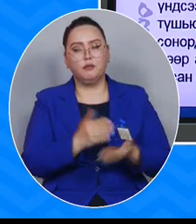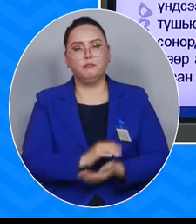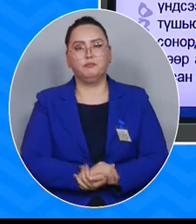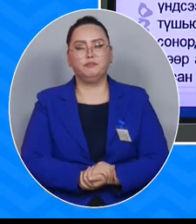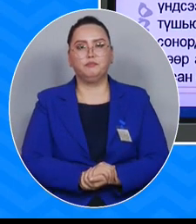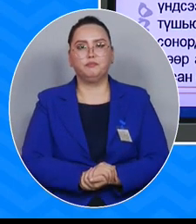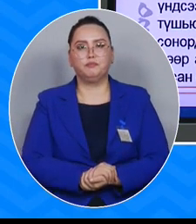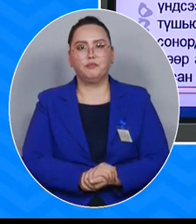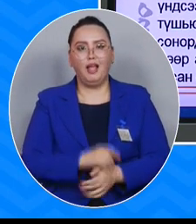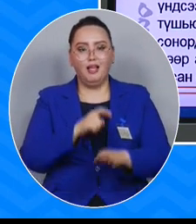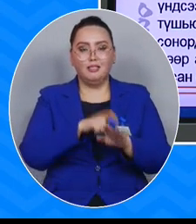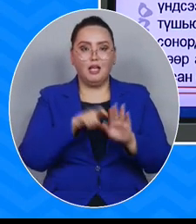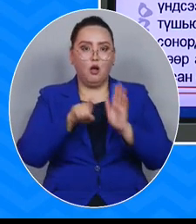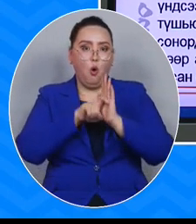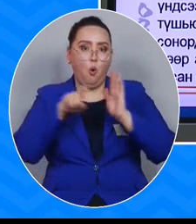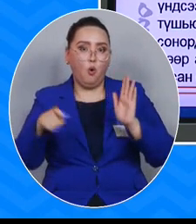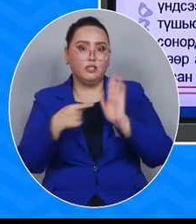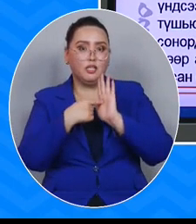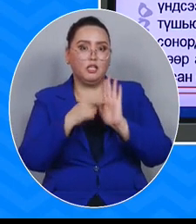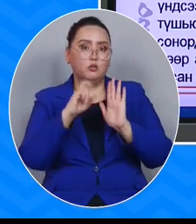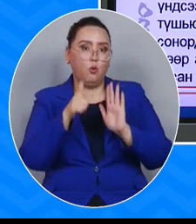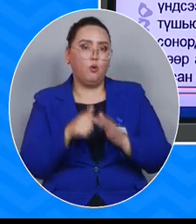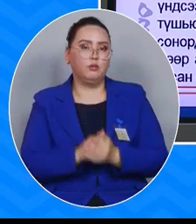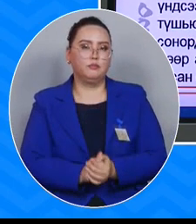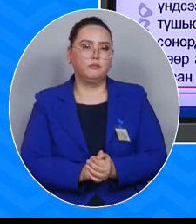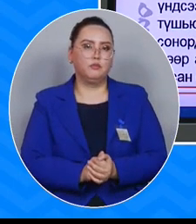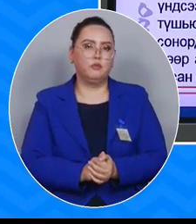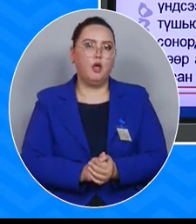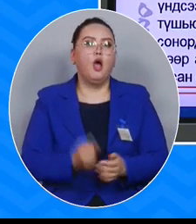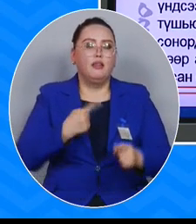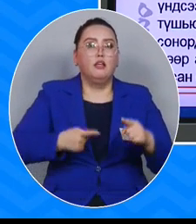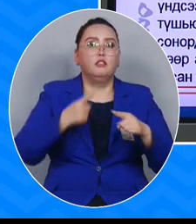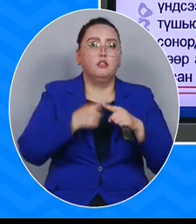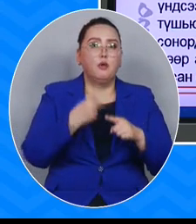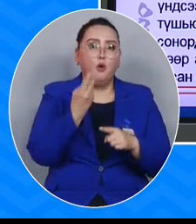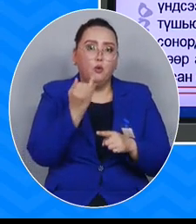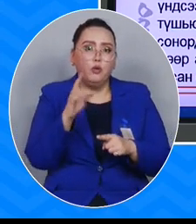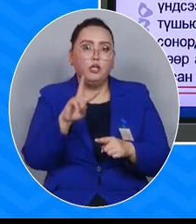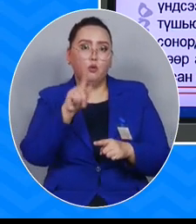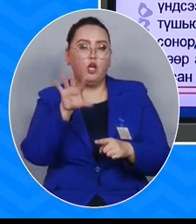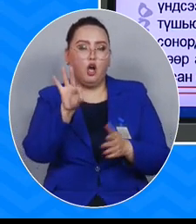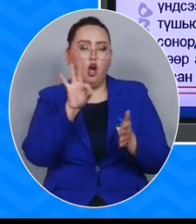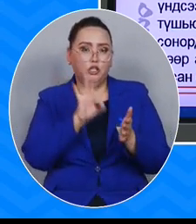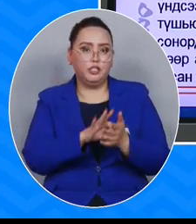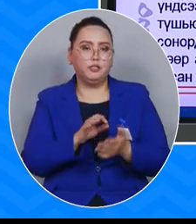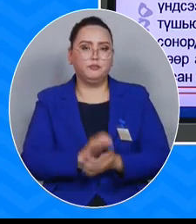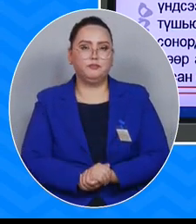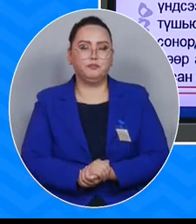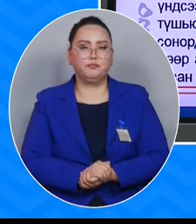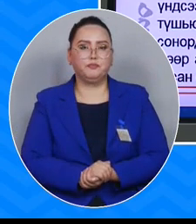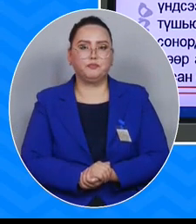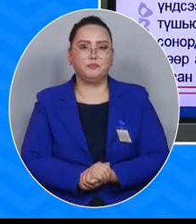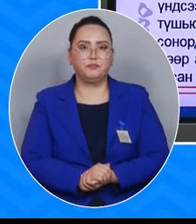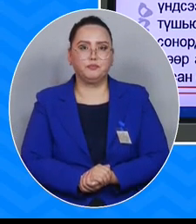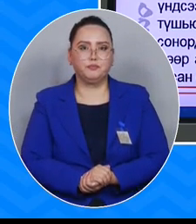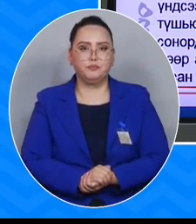Зааа тэгэээл цахүхэг элэрхэнсэй өгүнээс гадан энээхэд бас байгаа өлөөгээг бүгдээрээ олсхооор. Зааа дөөдөө дэрөөлөөлээд зәрлээг айлтэх дагаа